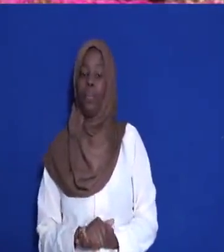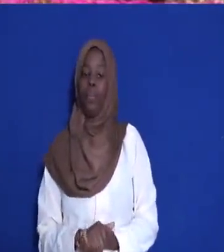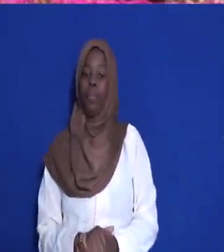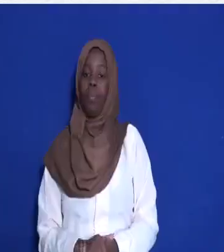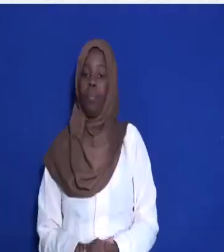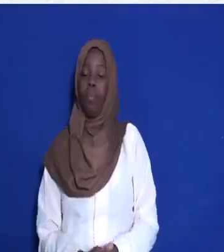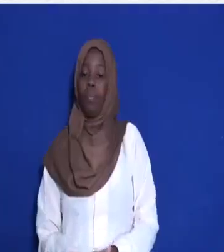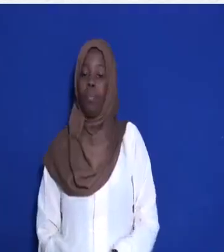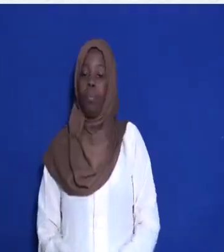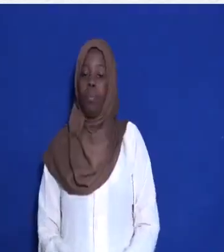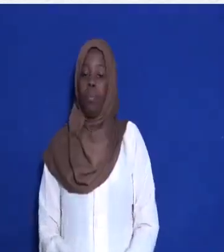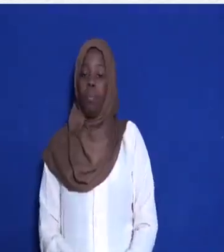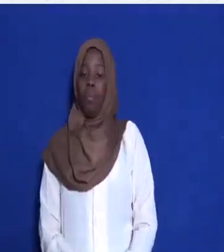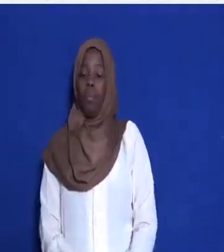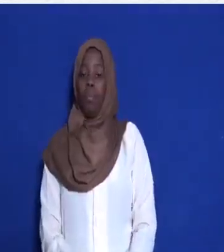Sawa?